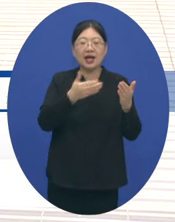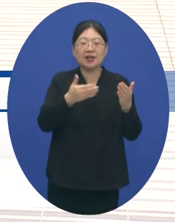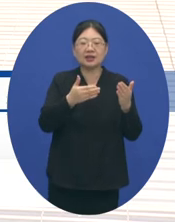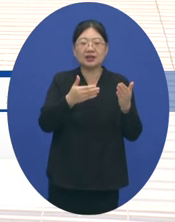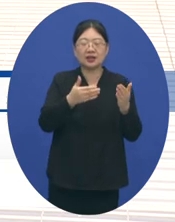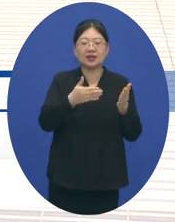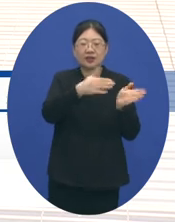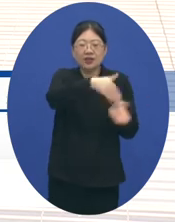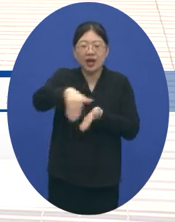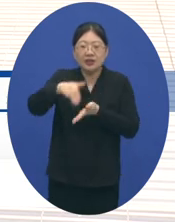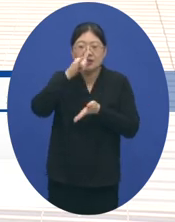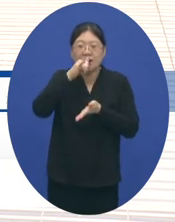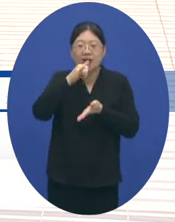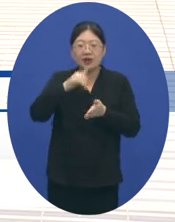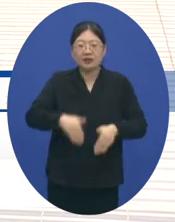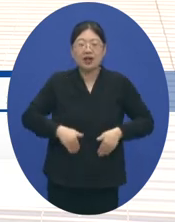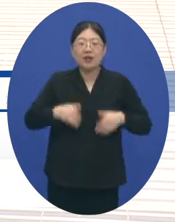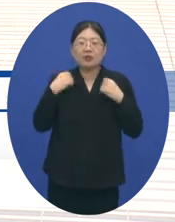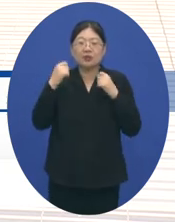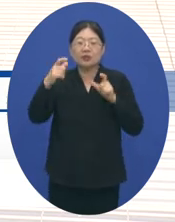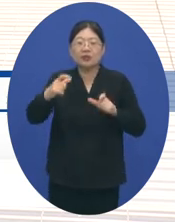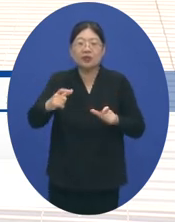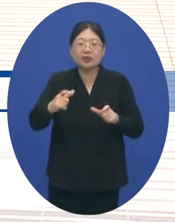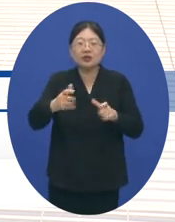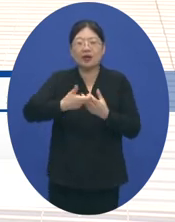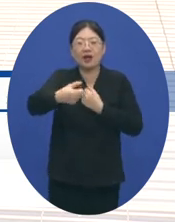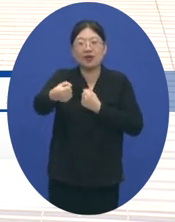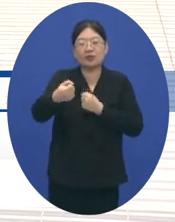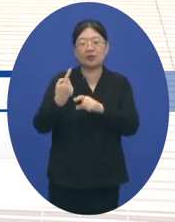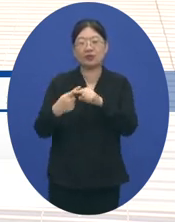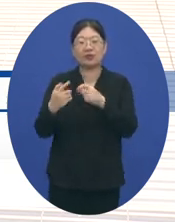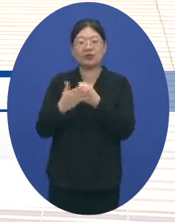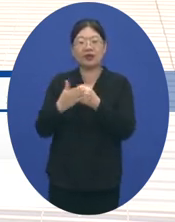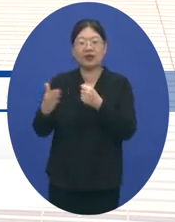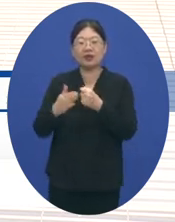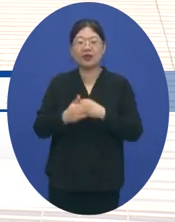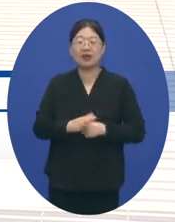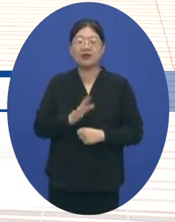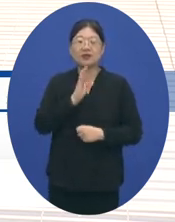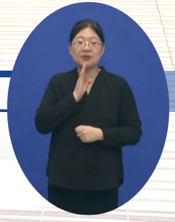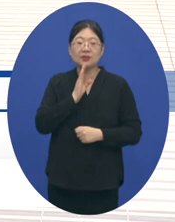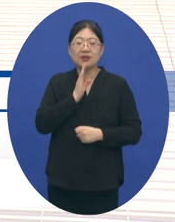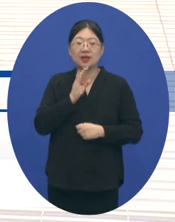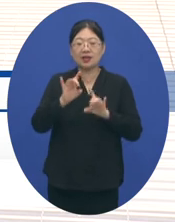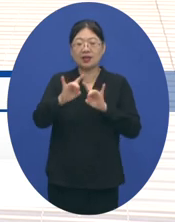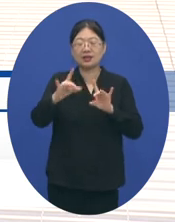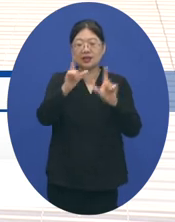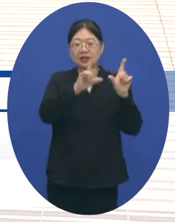남도와 북도는 지리적으로 지금 현재 그 갈라져 있는 건 마찬가지거든요. 실질적으로 각자의